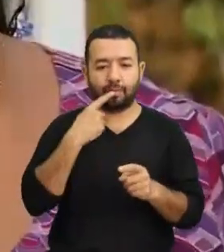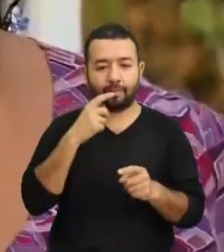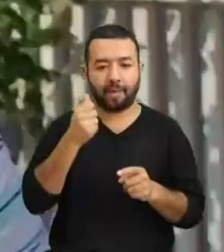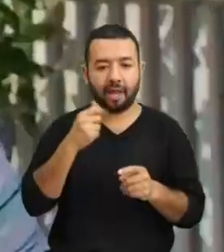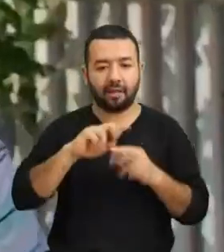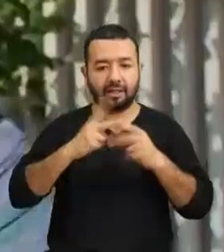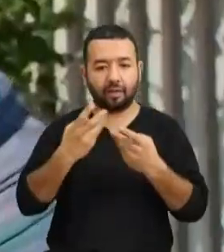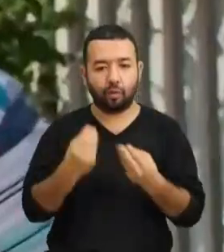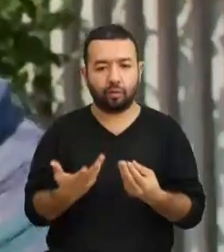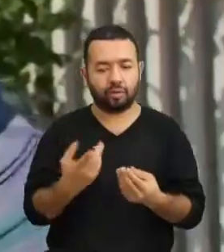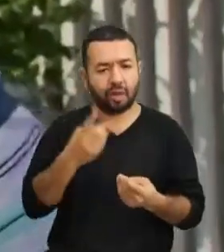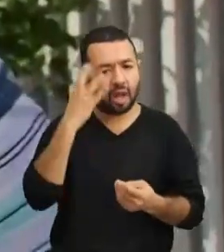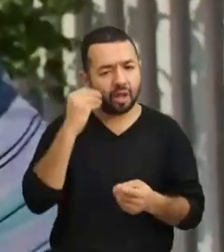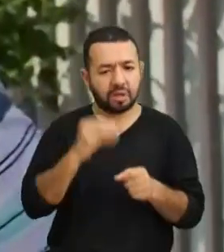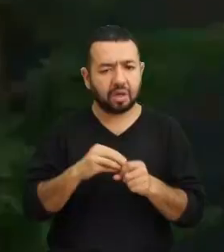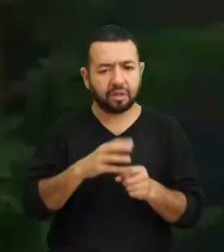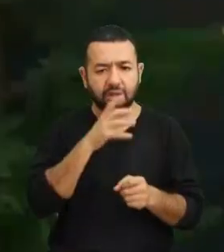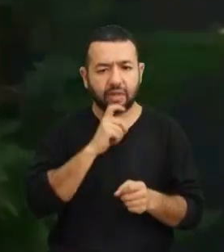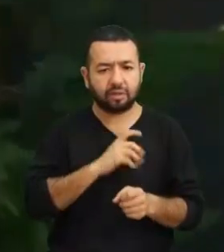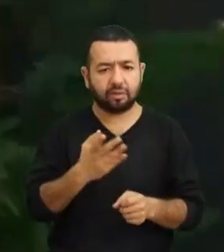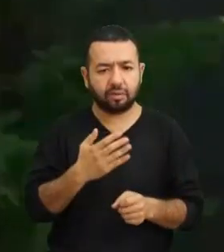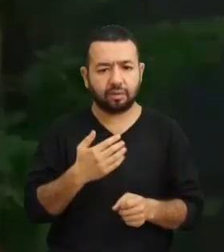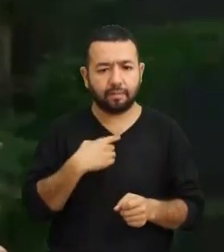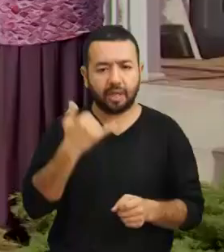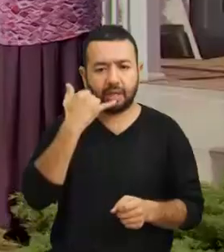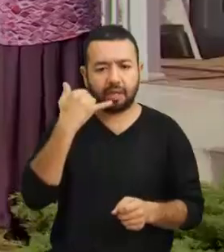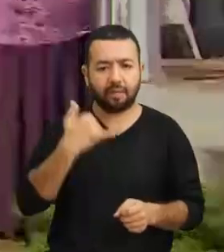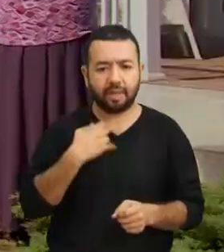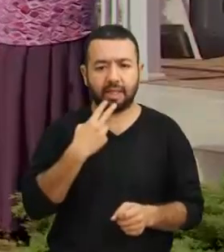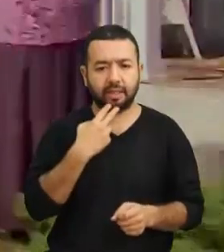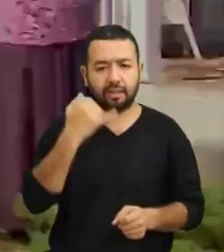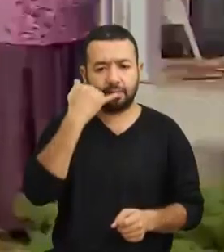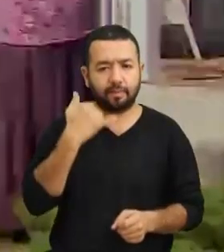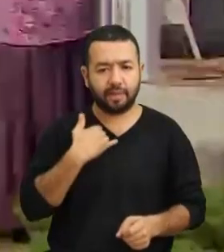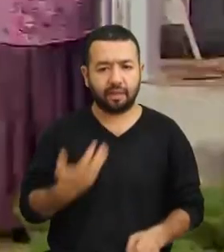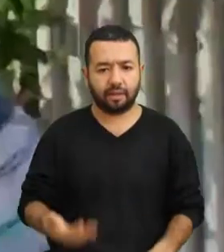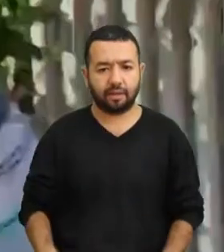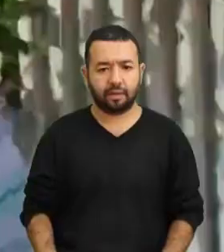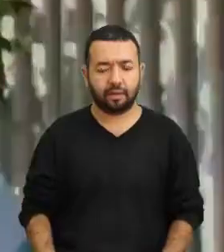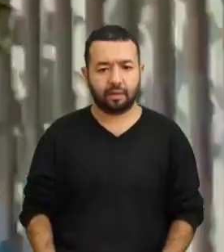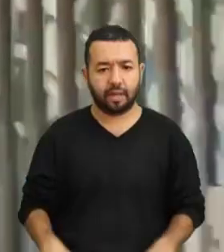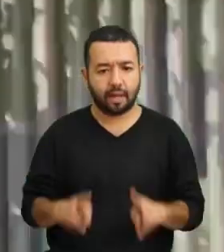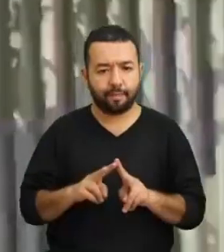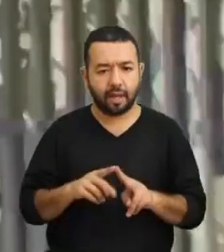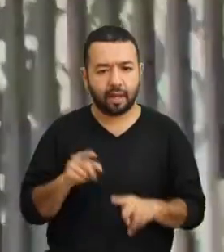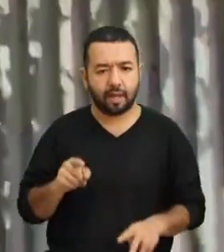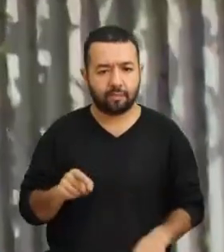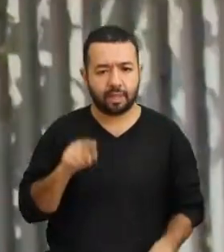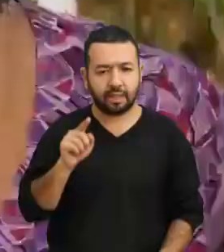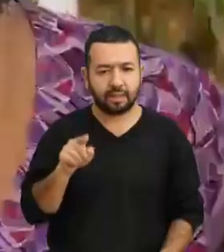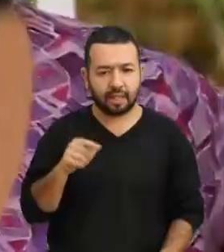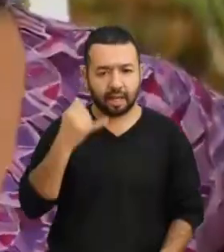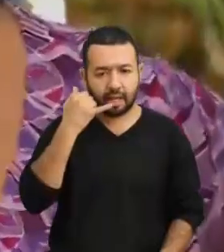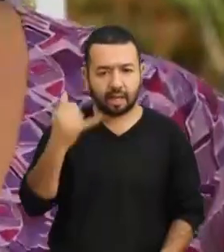çevirdin ya. Peki nasıl anladınız bu yanlışlığı? Bir hanım arayıp bildirdi efendim. Ben aradım ya. Meryem,